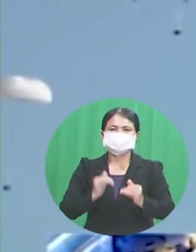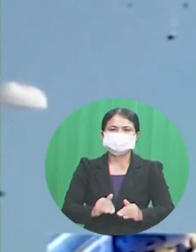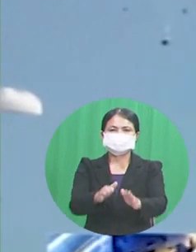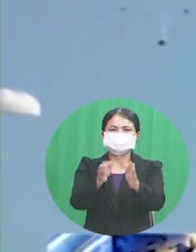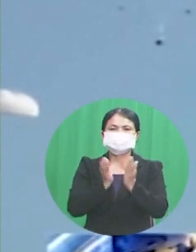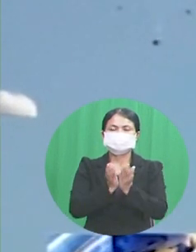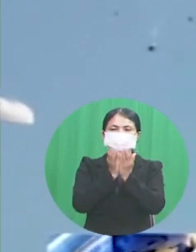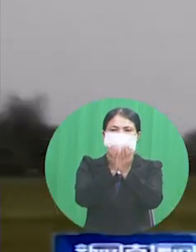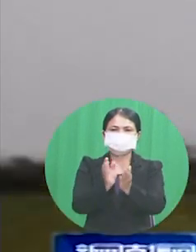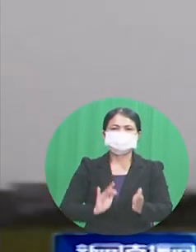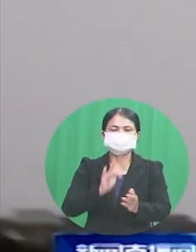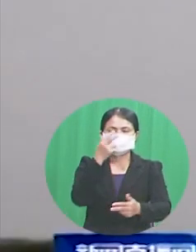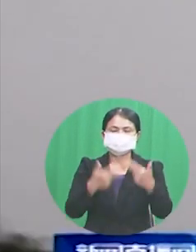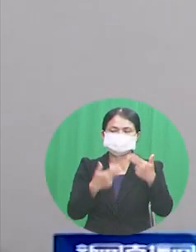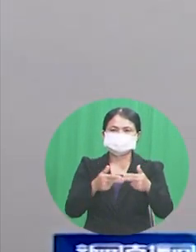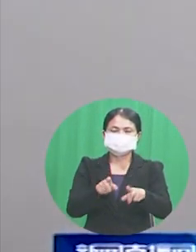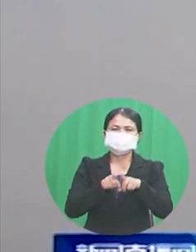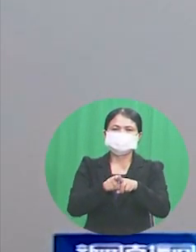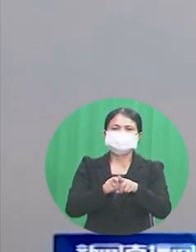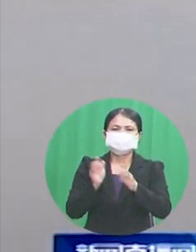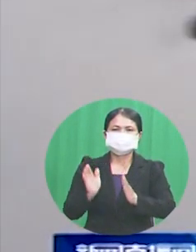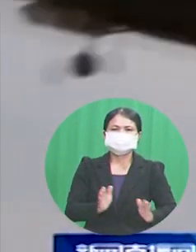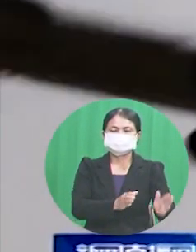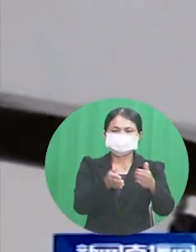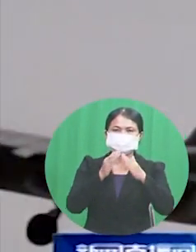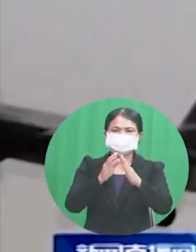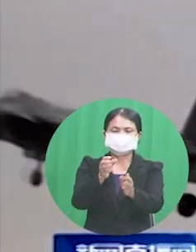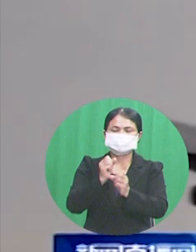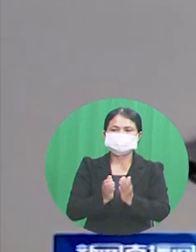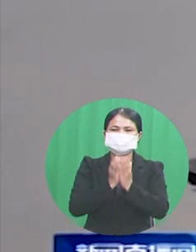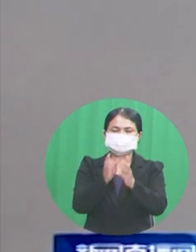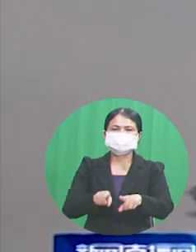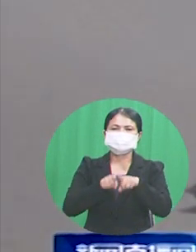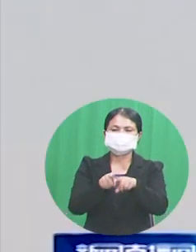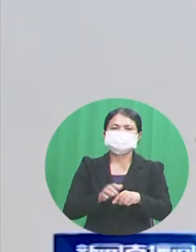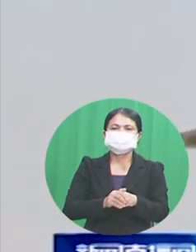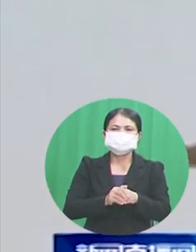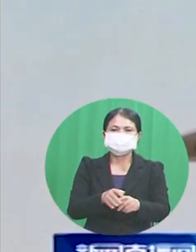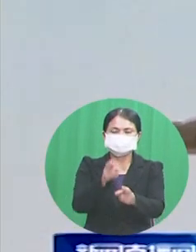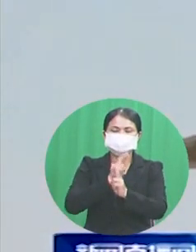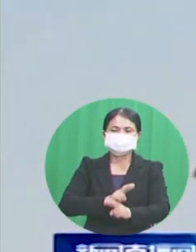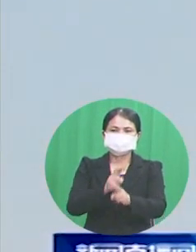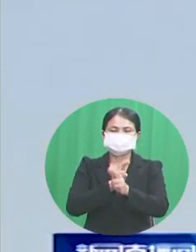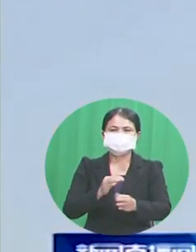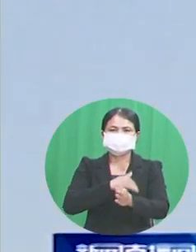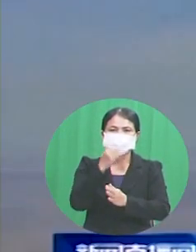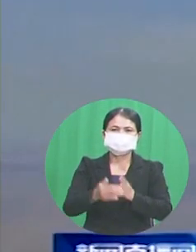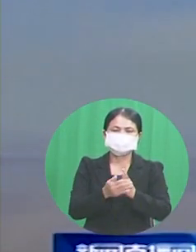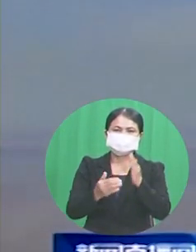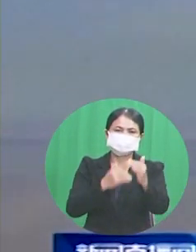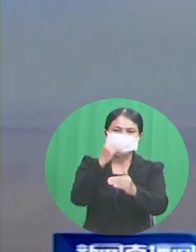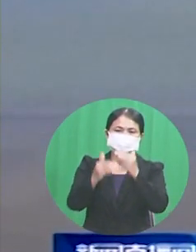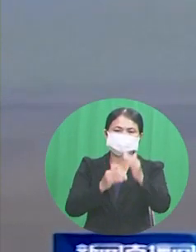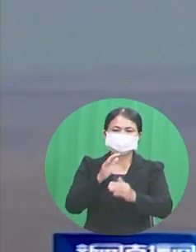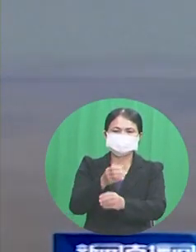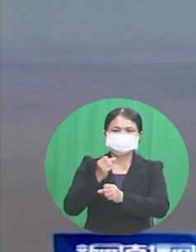ចម្បាំងនិងយន្តហោះចម្បាំងព្រមទាំងរបៀបនៃការបង្កើតកងនាវាផងដែរក្នុងរបាយការណ៍នៃសមិទ្ធផលនិងការអភិវឌ្ឍរប